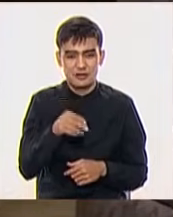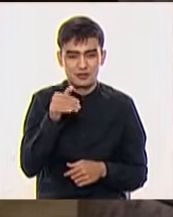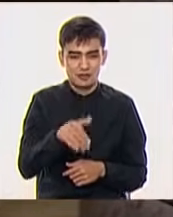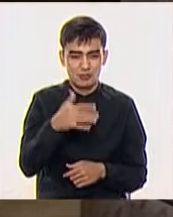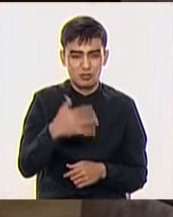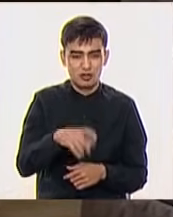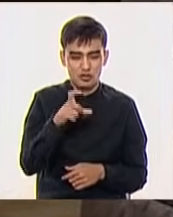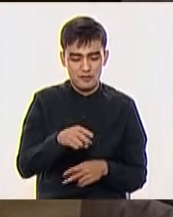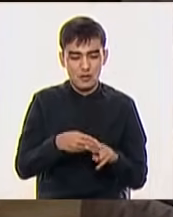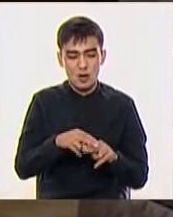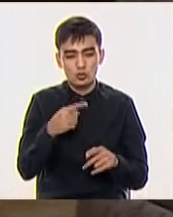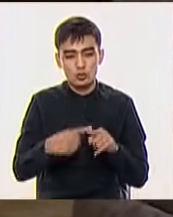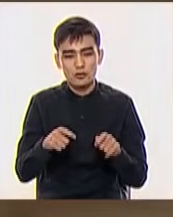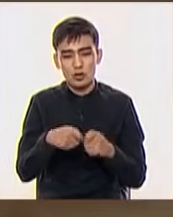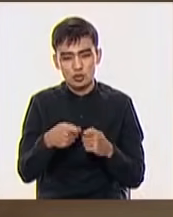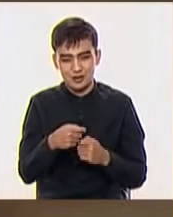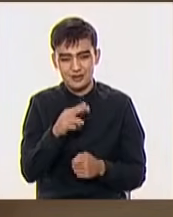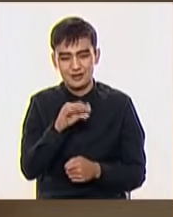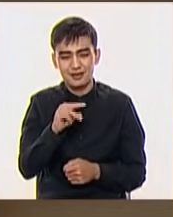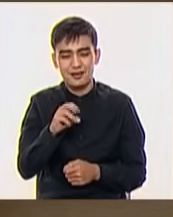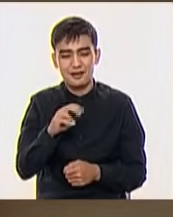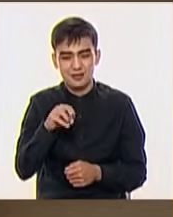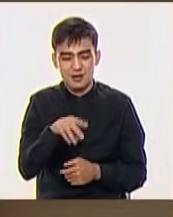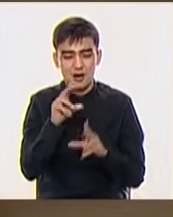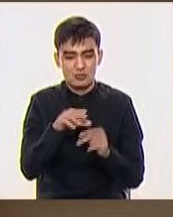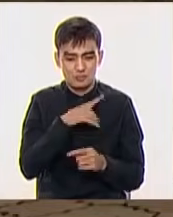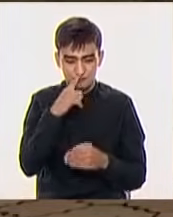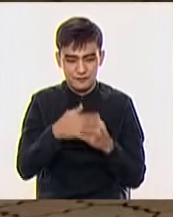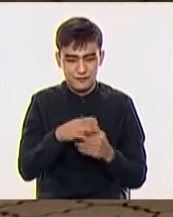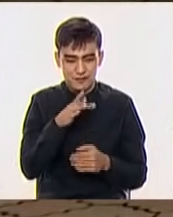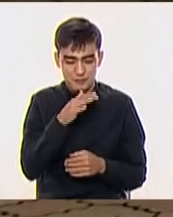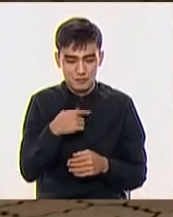человек. Другие нарушения в деканате обещали устранить в ближайшие сроки.